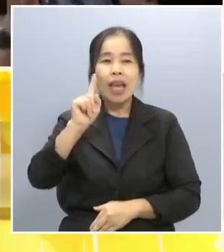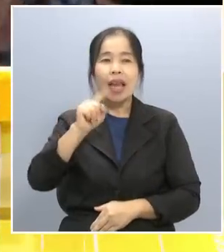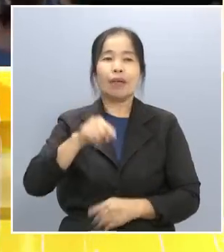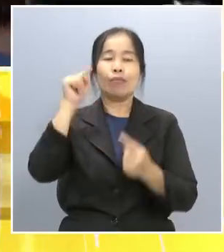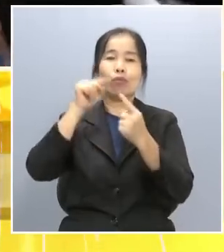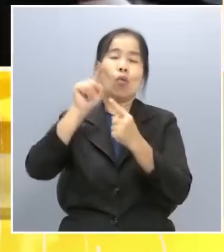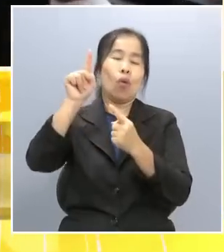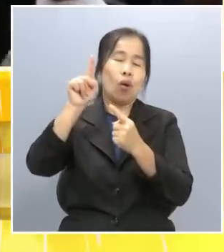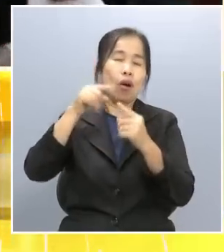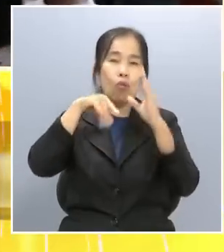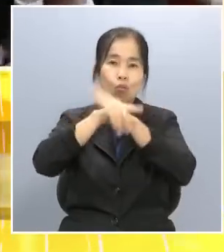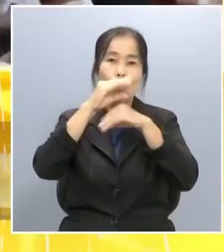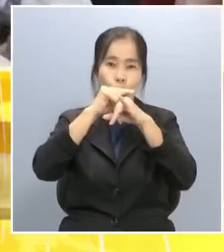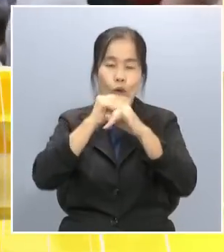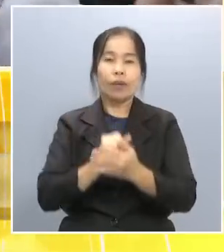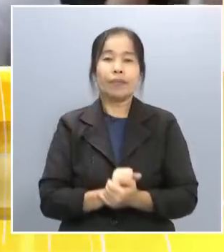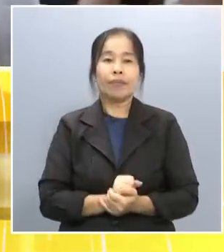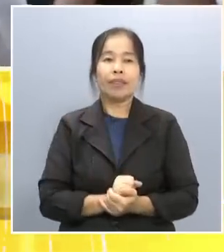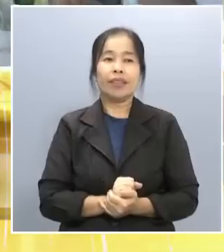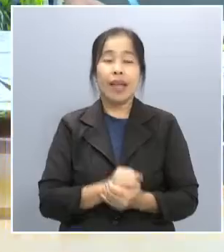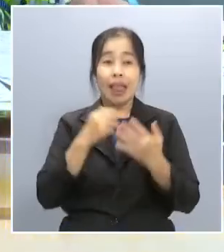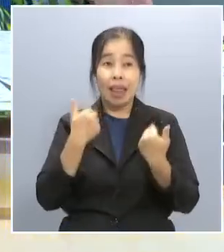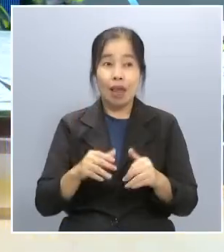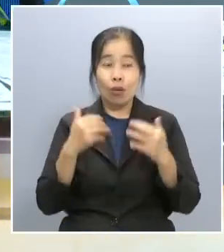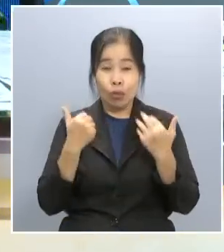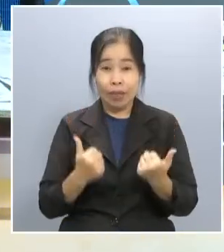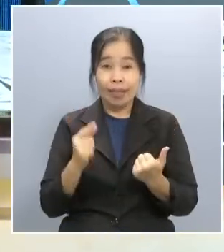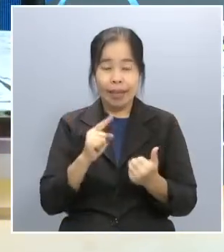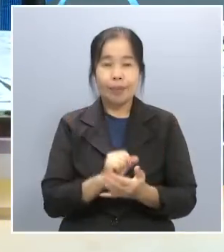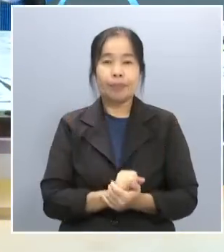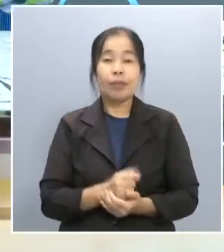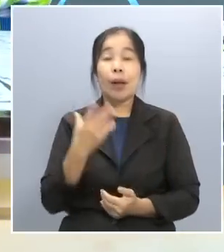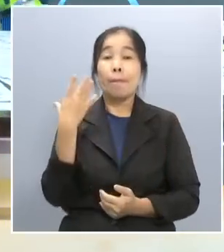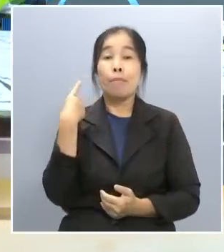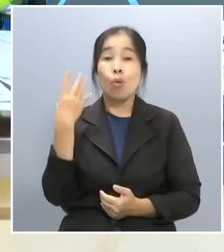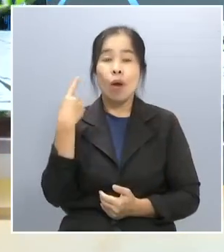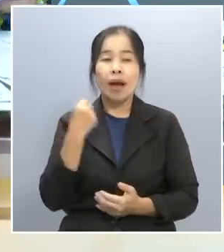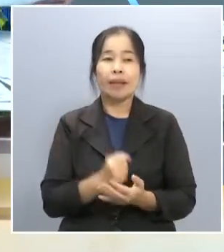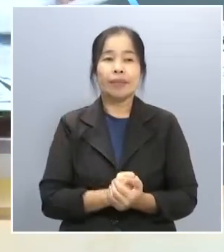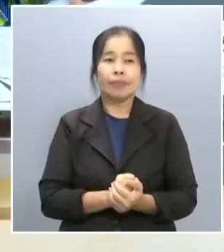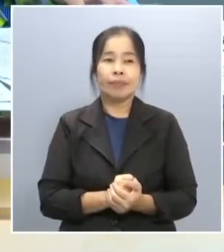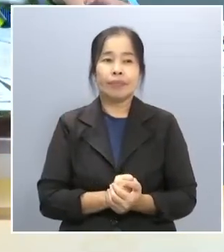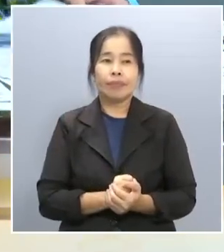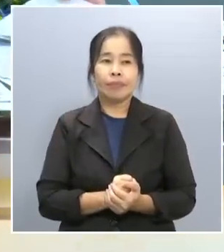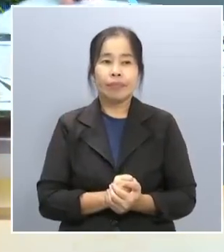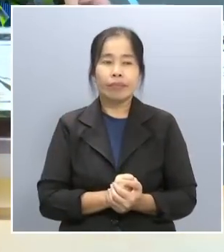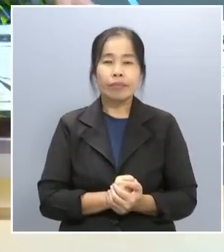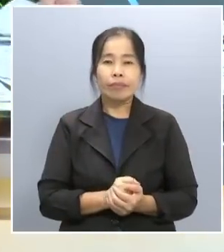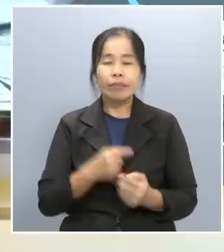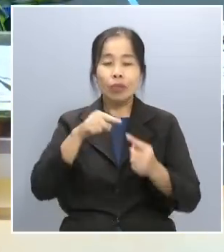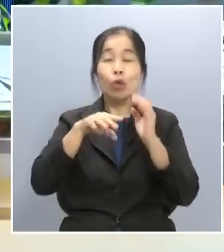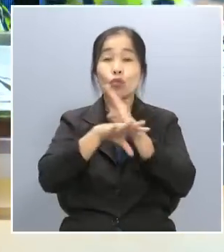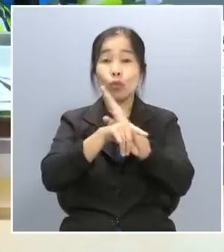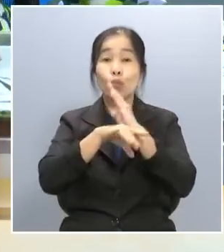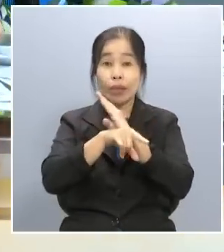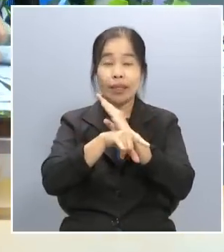แล้วอย่าว่ากันนะและเราก็จะปิดท้ายในท่านผู้ชมเมื่อวานนี้ที่พัฒนากอล์ฟคลับแอนด์รีสอร์ทศรีราชาชลบุรี